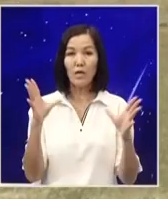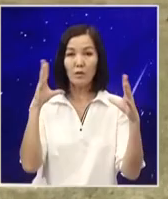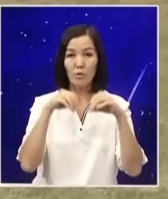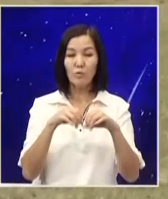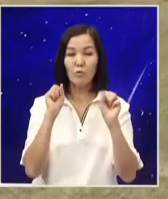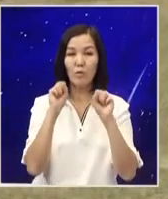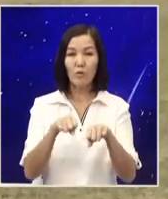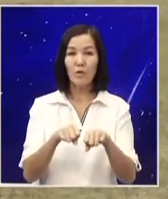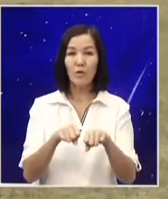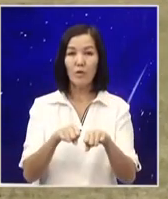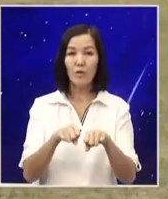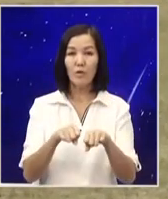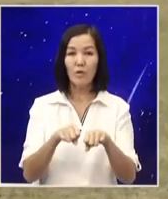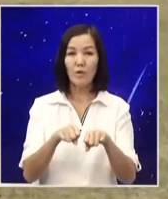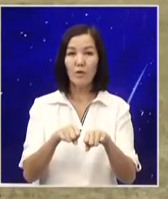Қолына қоспасы